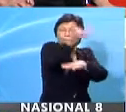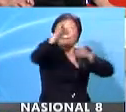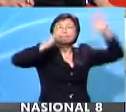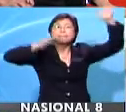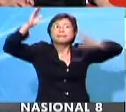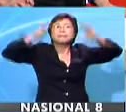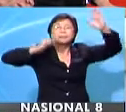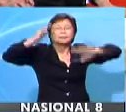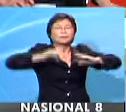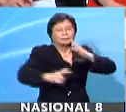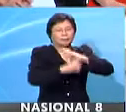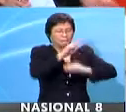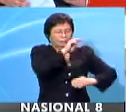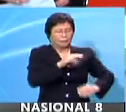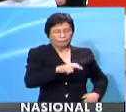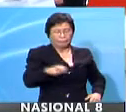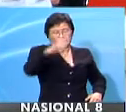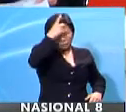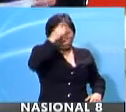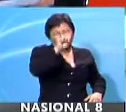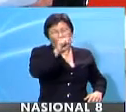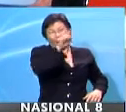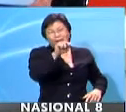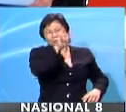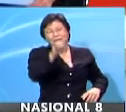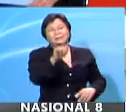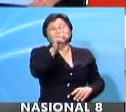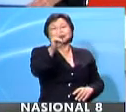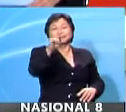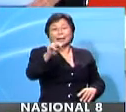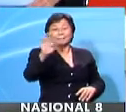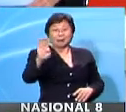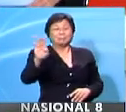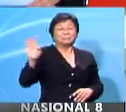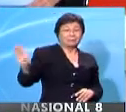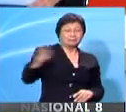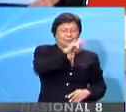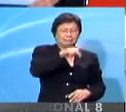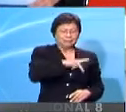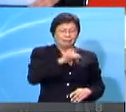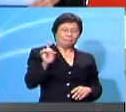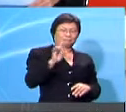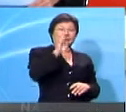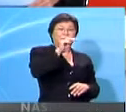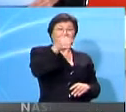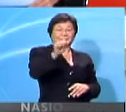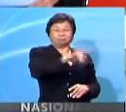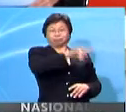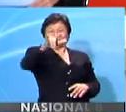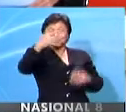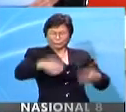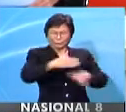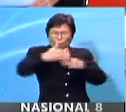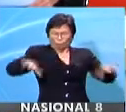negara. Timbalan Menteri Pengangkutan Dato' Abdul Aziz Kaprawi berkata Khazanah Nasional Berhad pemilik tunggal Malaysia Airlines telah